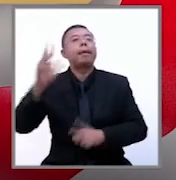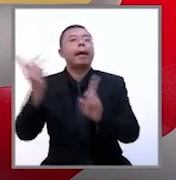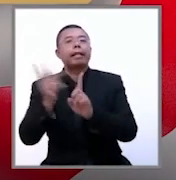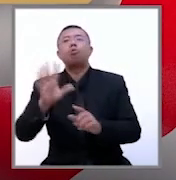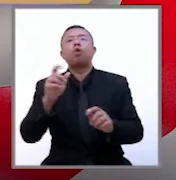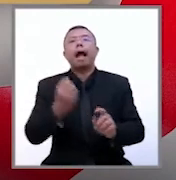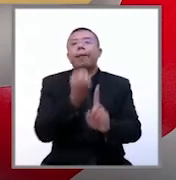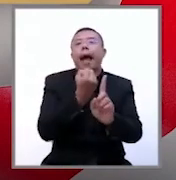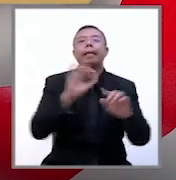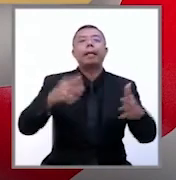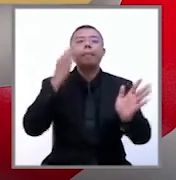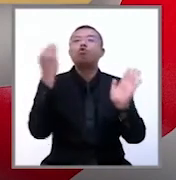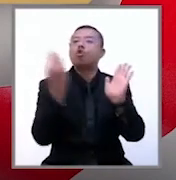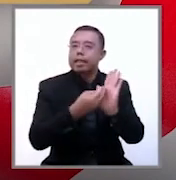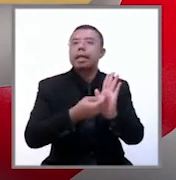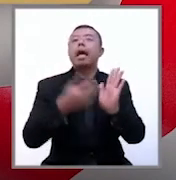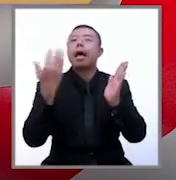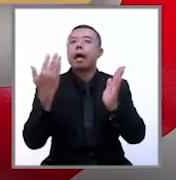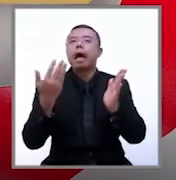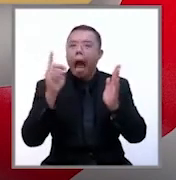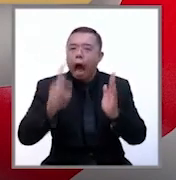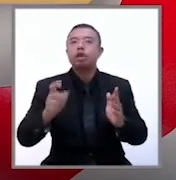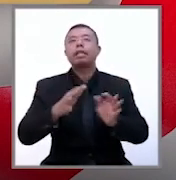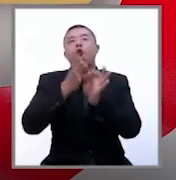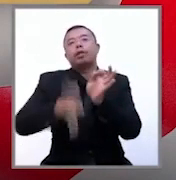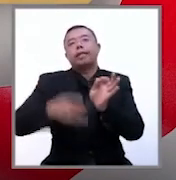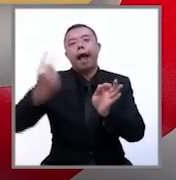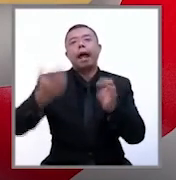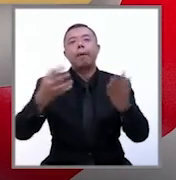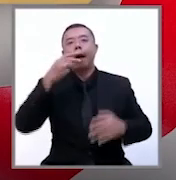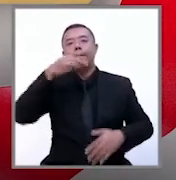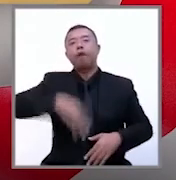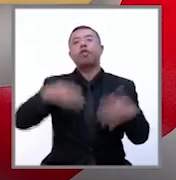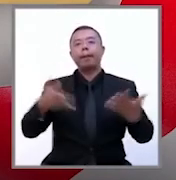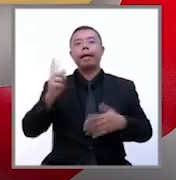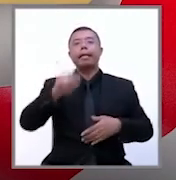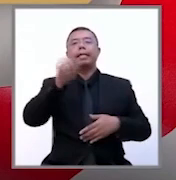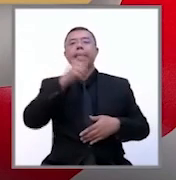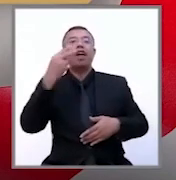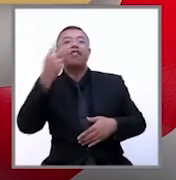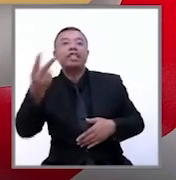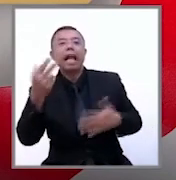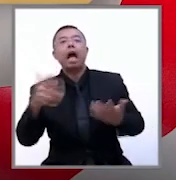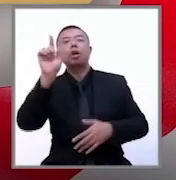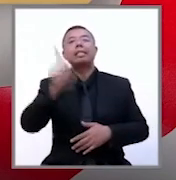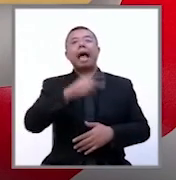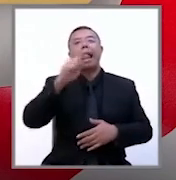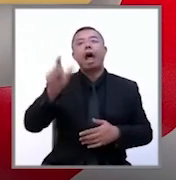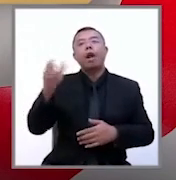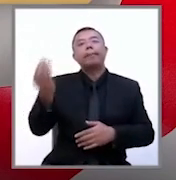nakut-nakuti ini fakta yang harus kita atasi Bagaimana menurut Pak Mahfud Apakah ini kesalahan visi atau kesalahan